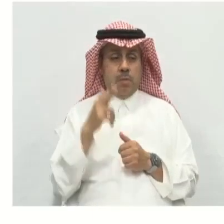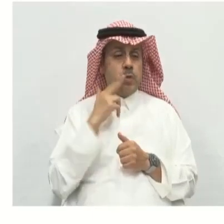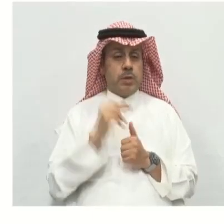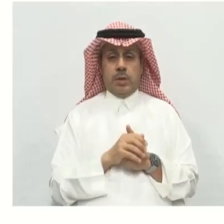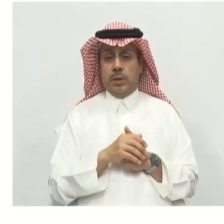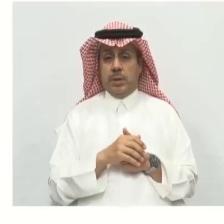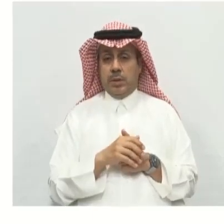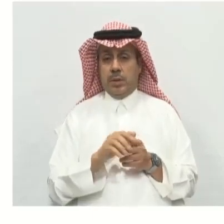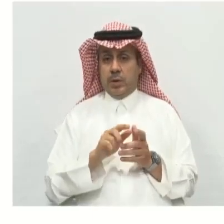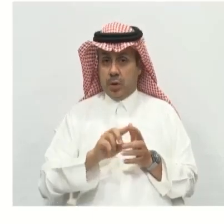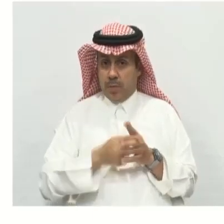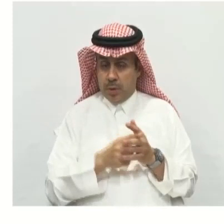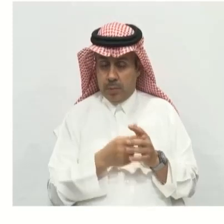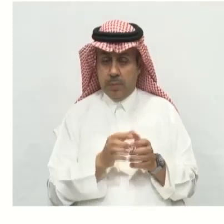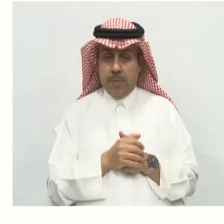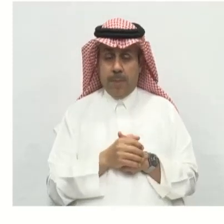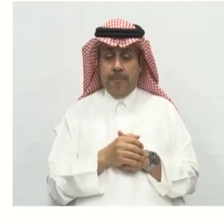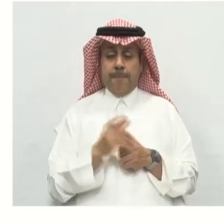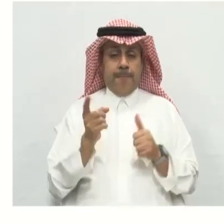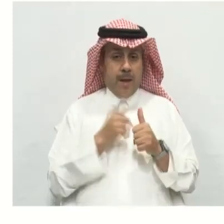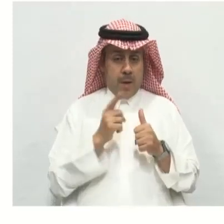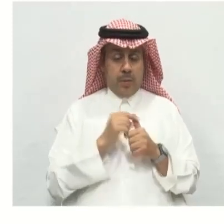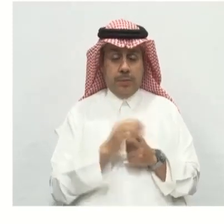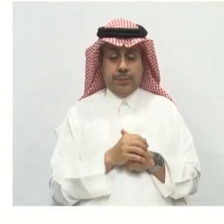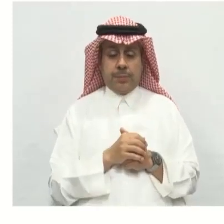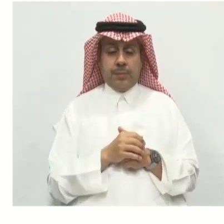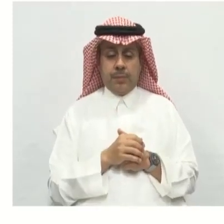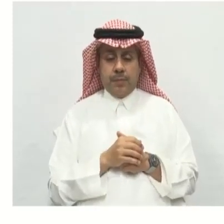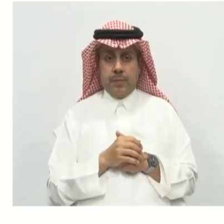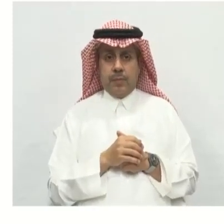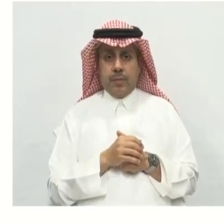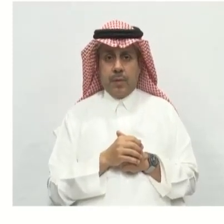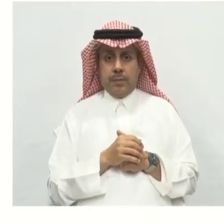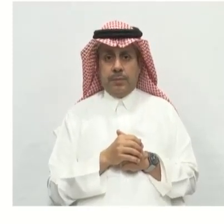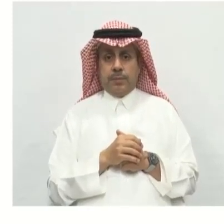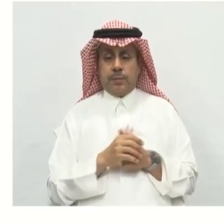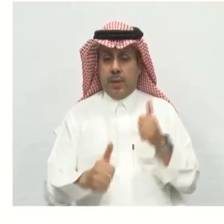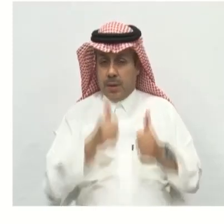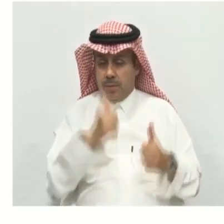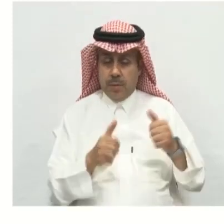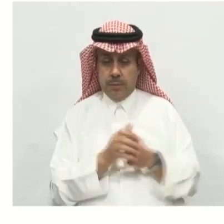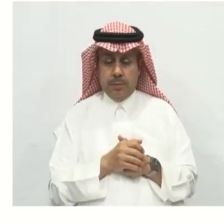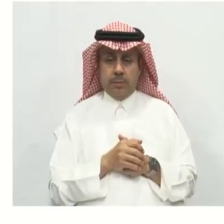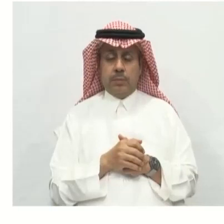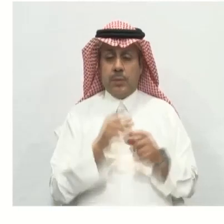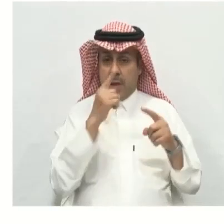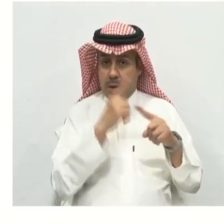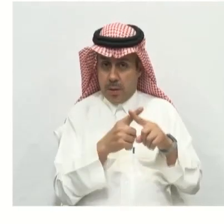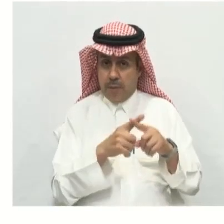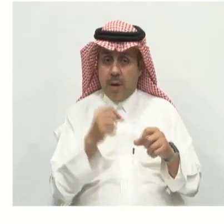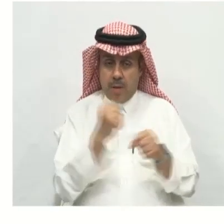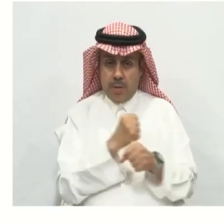تصنيفه بشكل خاطي بواسط النموذج الاول تتذكر النموذج اللي اخذناه نموذج الاختبار اخطا في